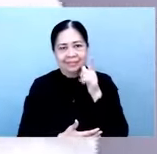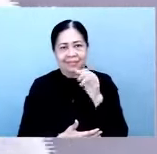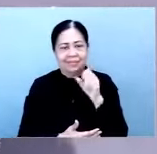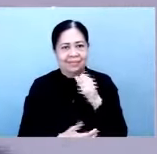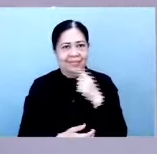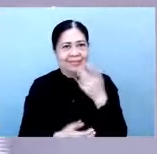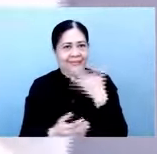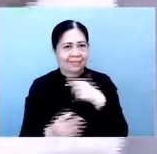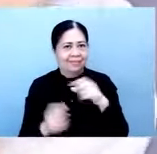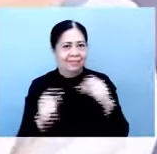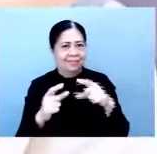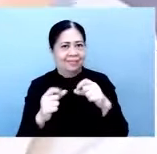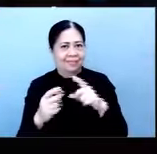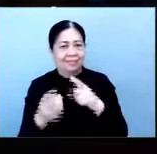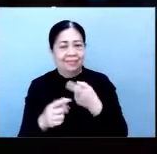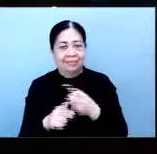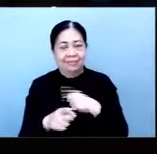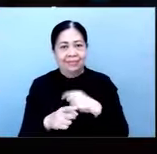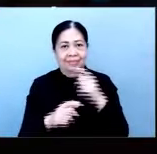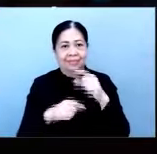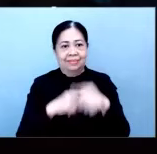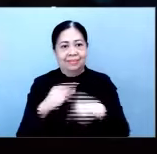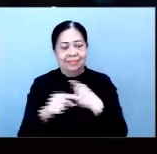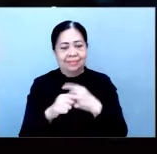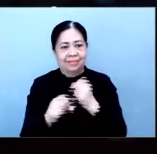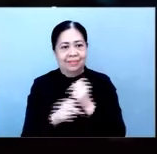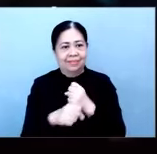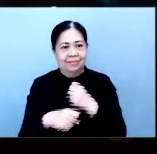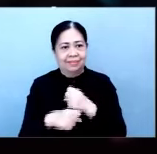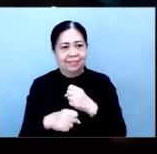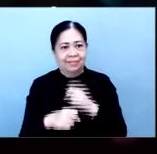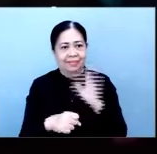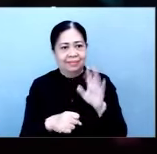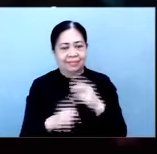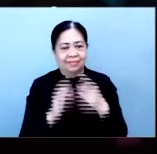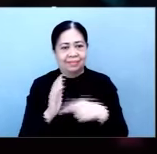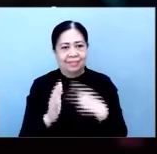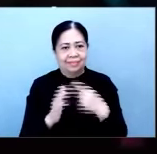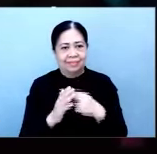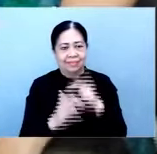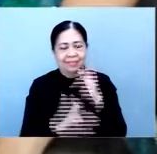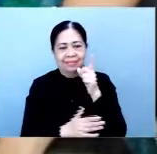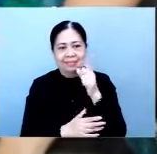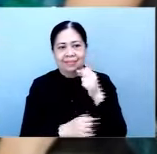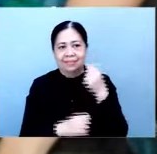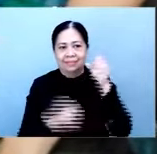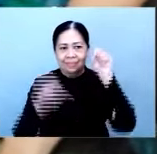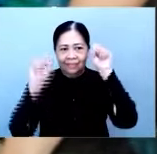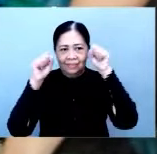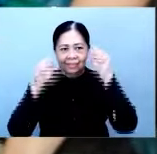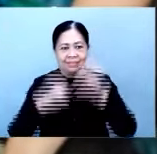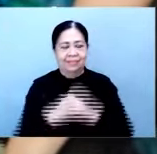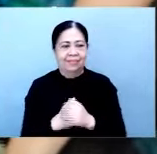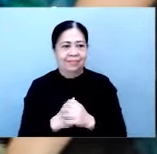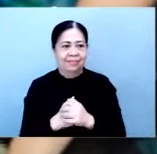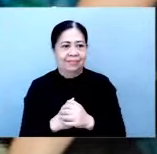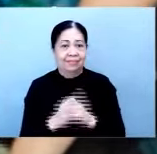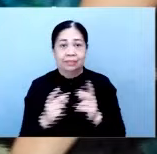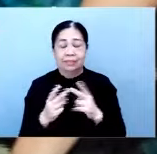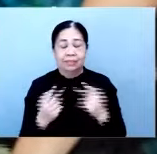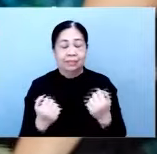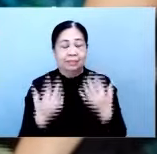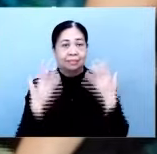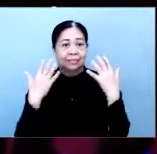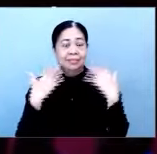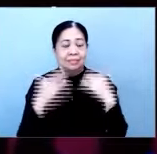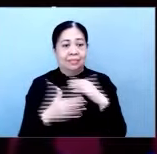magagandang feedback na natanggap niya mula sa global producers sa kanyang pagganap sa Lisa Frankenstein. I'm very overwhelmed with